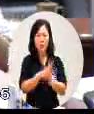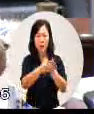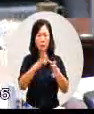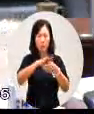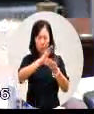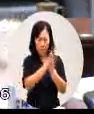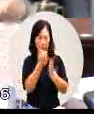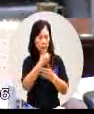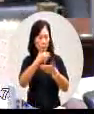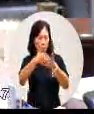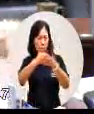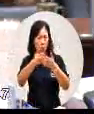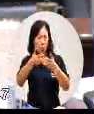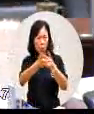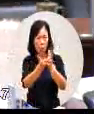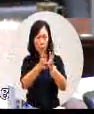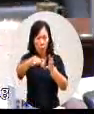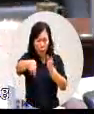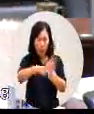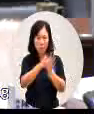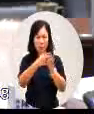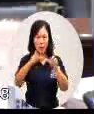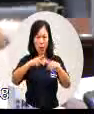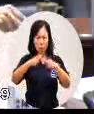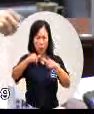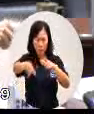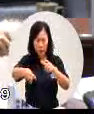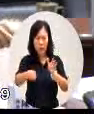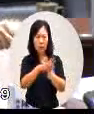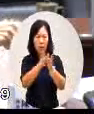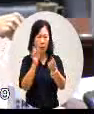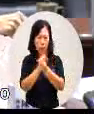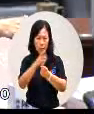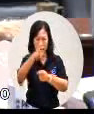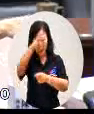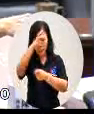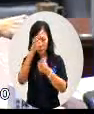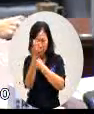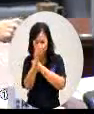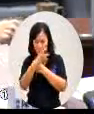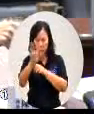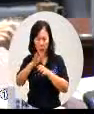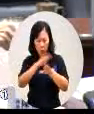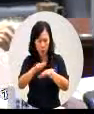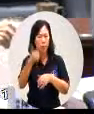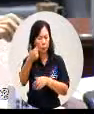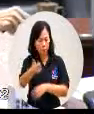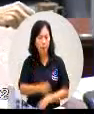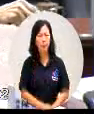QRV 馆园区那个地点适中，对整个治安改善比较好。再来